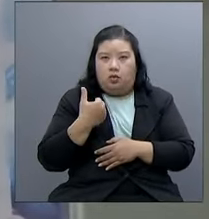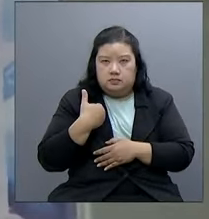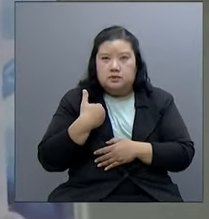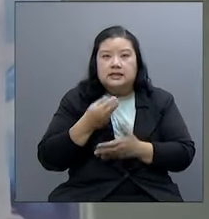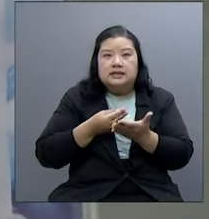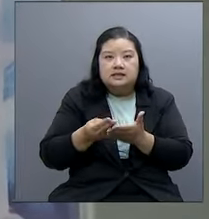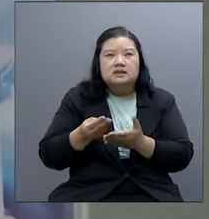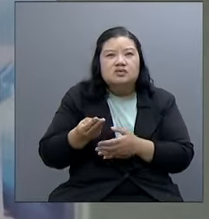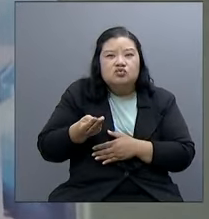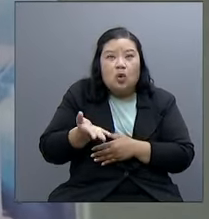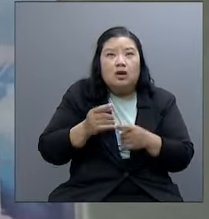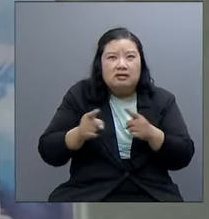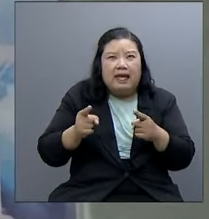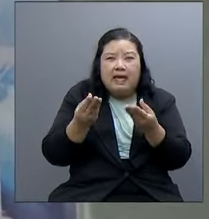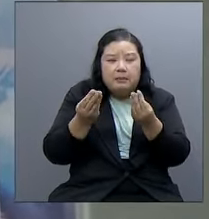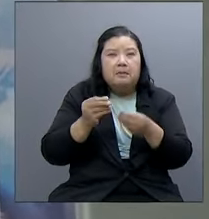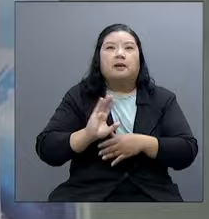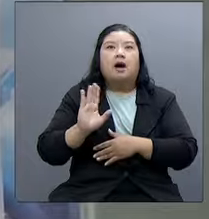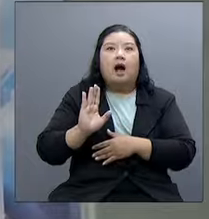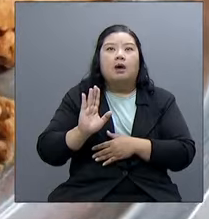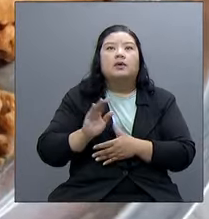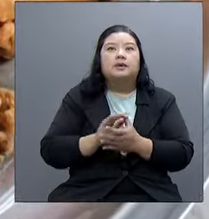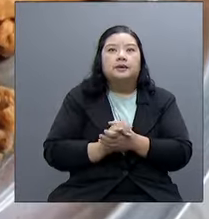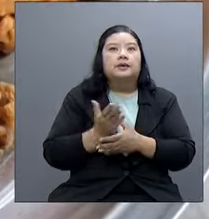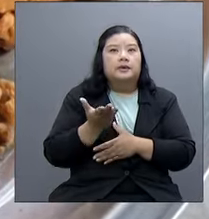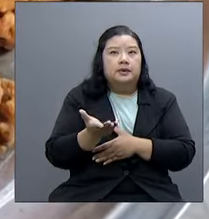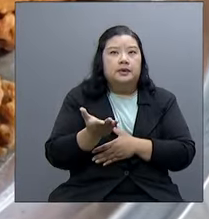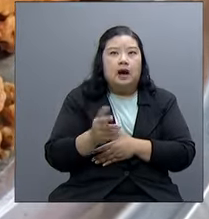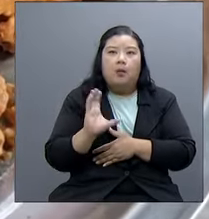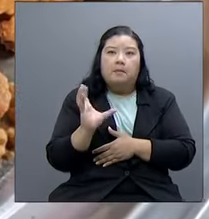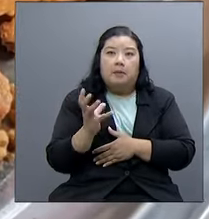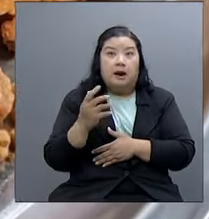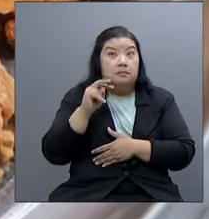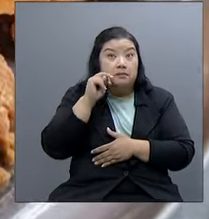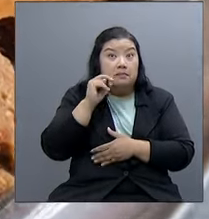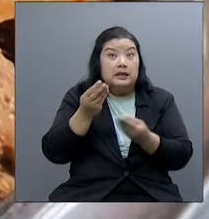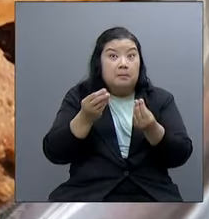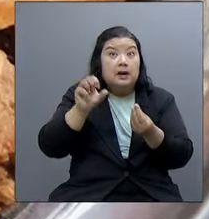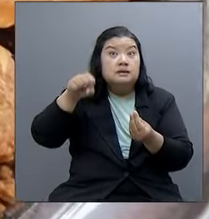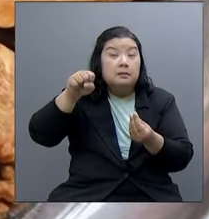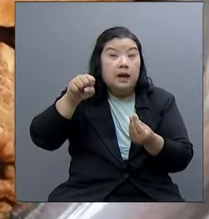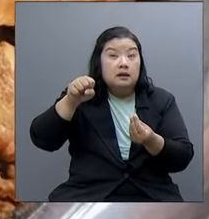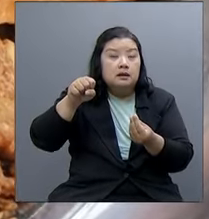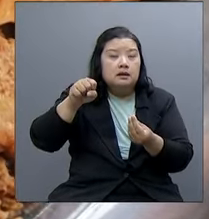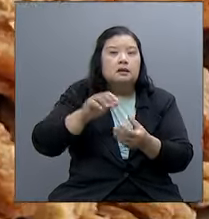อย กิแกอ้น้มันสEND